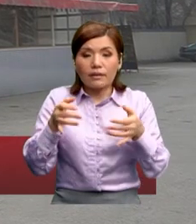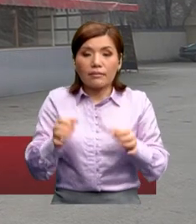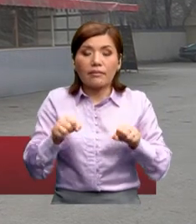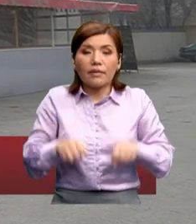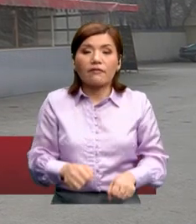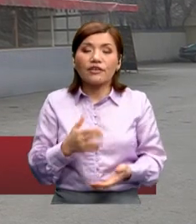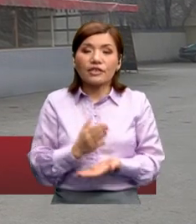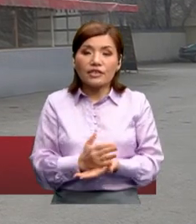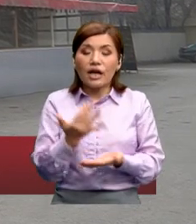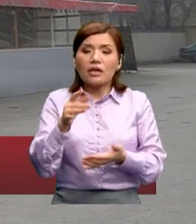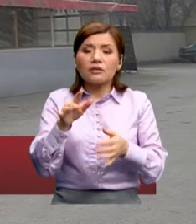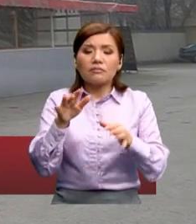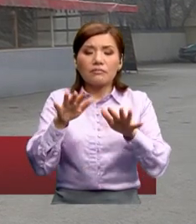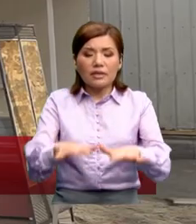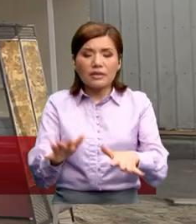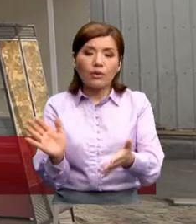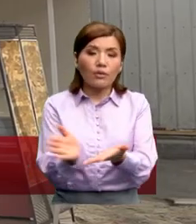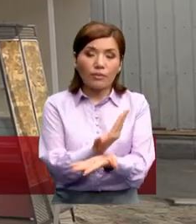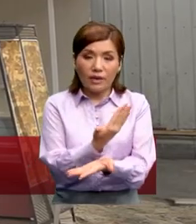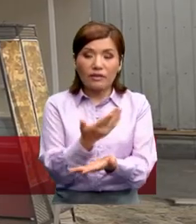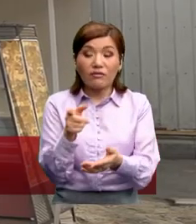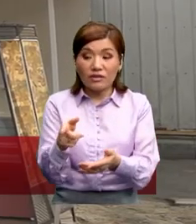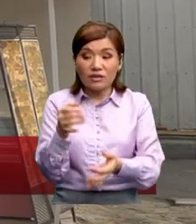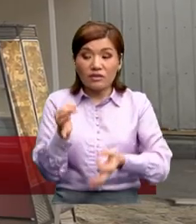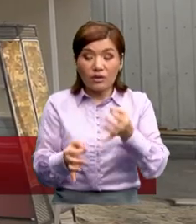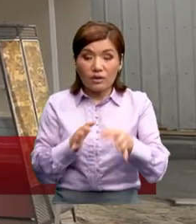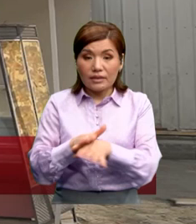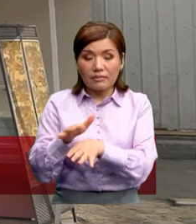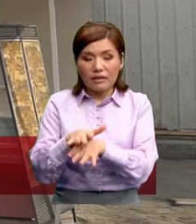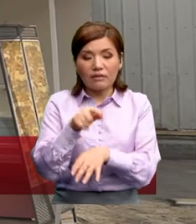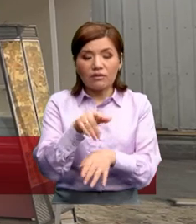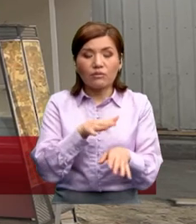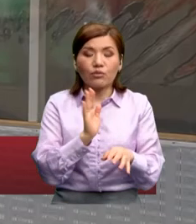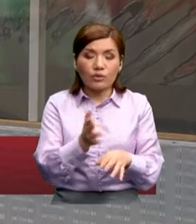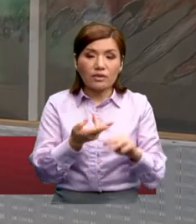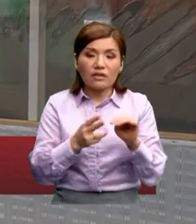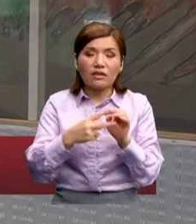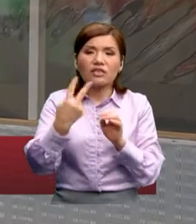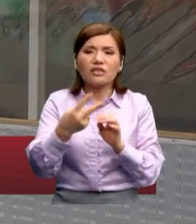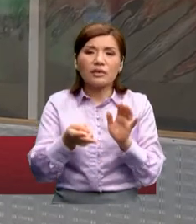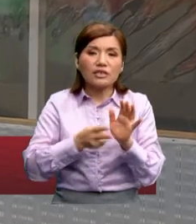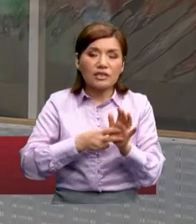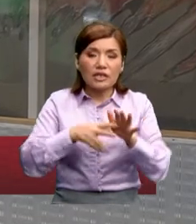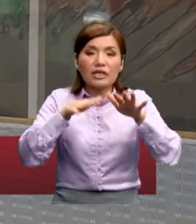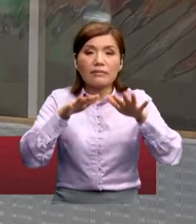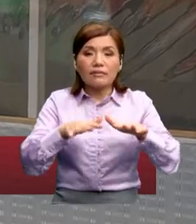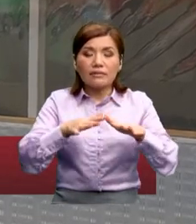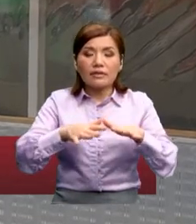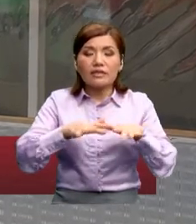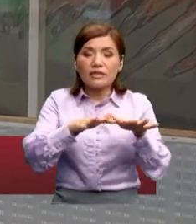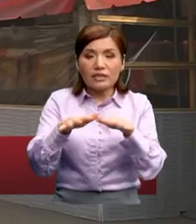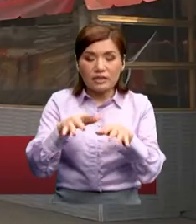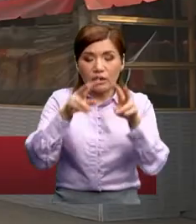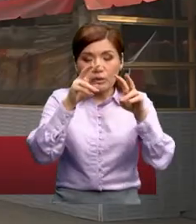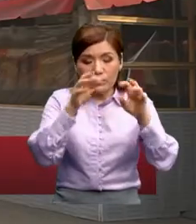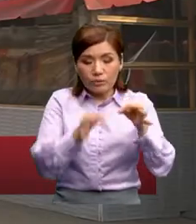керек, нысанның бұзу уақытын сот орындаушысы белгілейді. Әкімдік ақпаратынша, осы сында 27 іс қазір сотта қаралып жатыр.